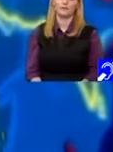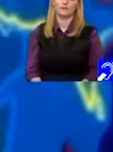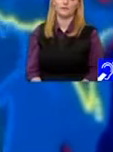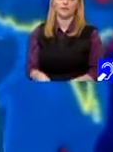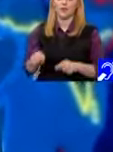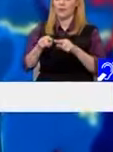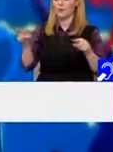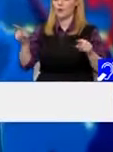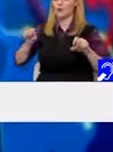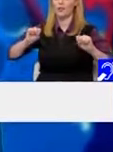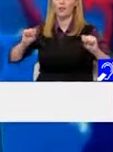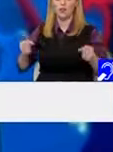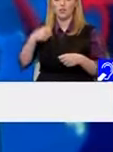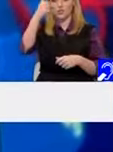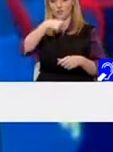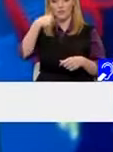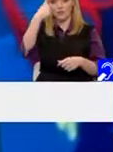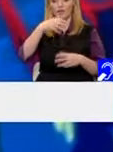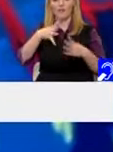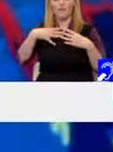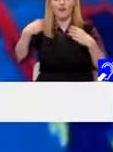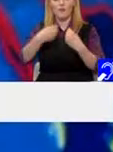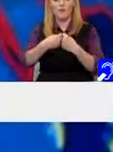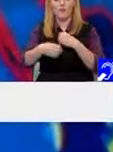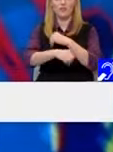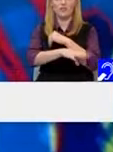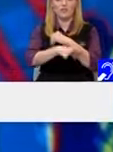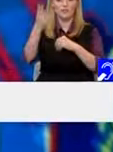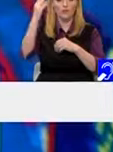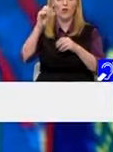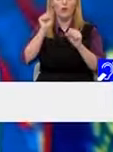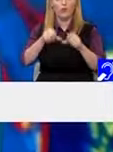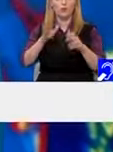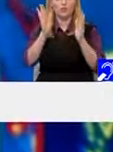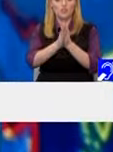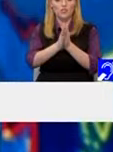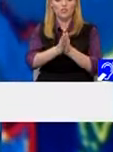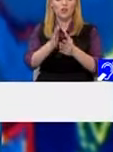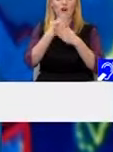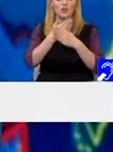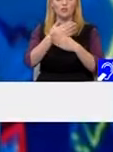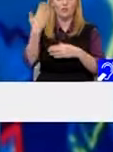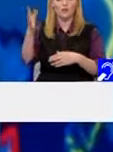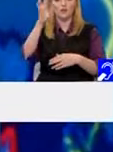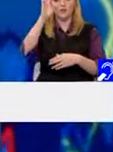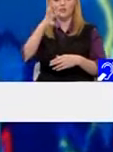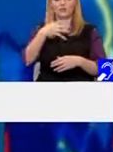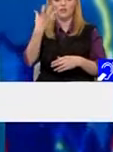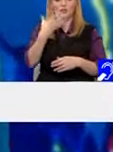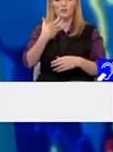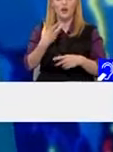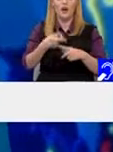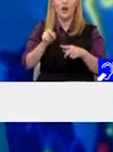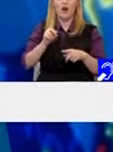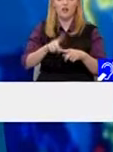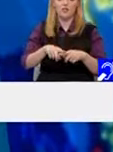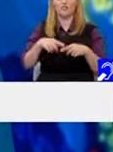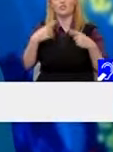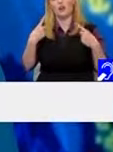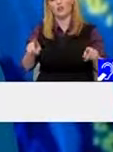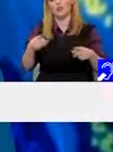În perioada rece a anului, familiile defavorizate din Republica Moldova pot cere ajutor din partea statului pentru încălzire. Aceasta, dar și